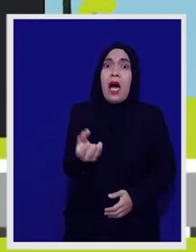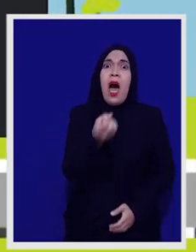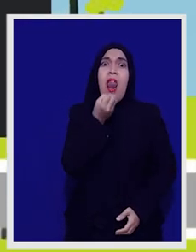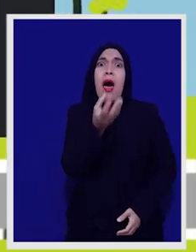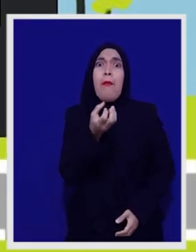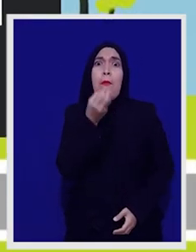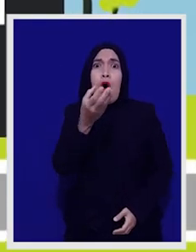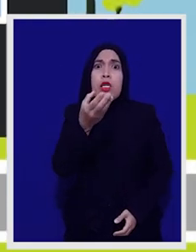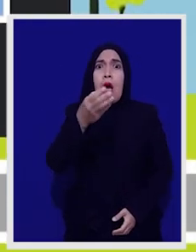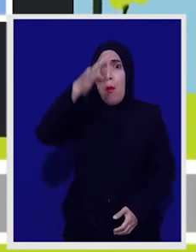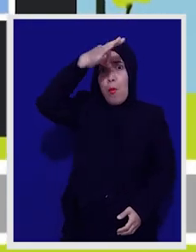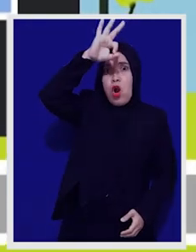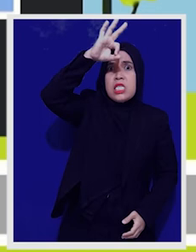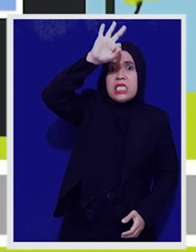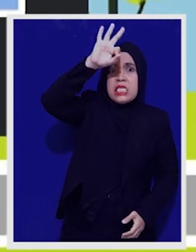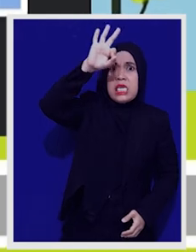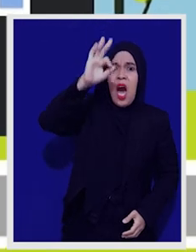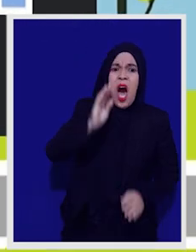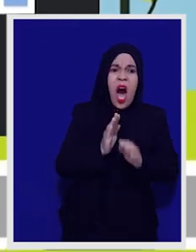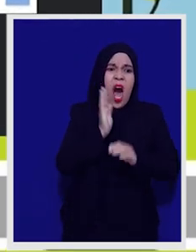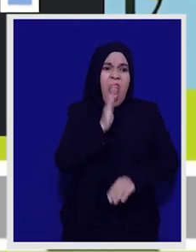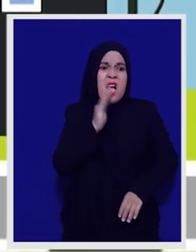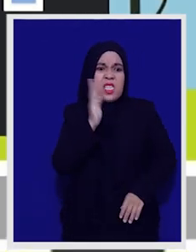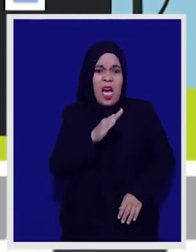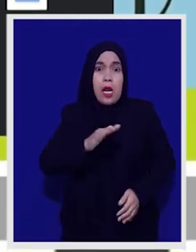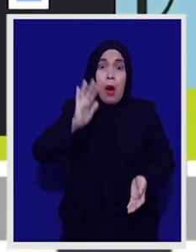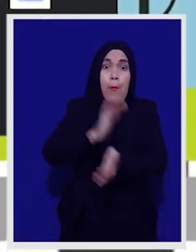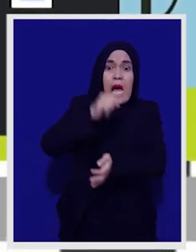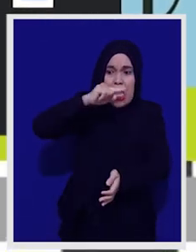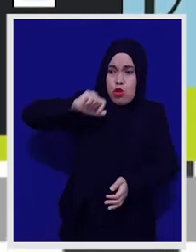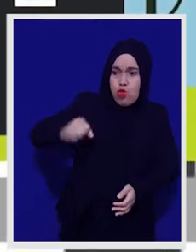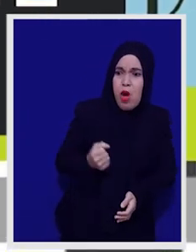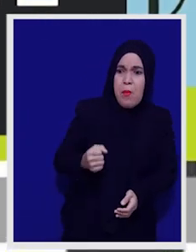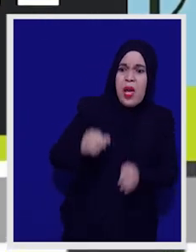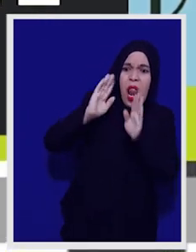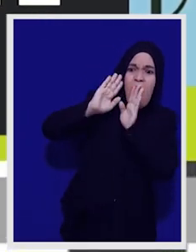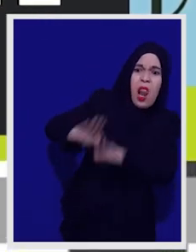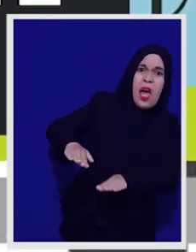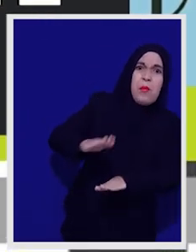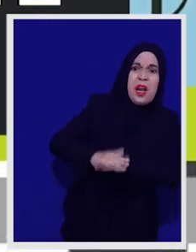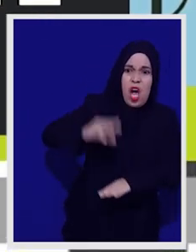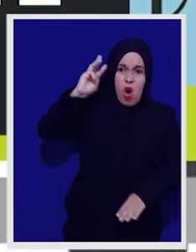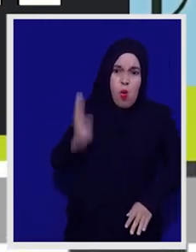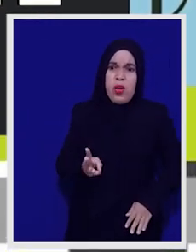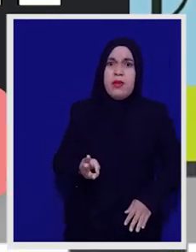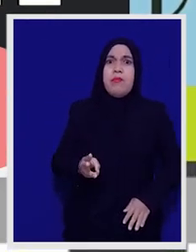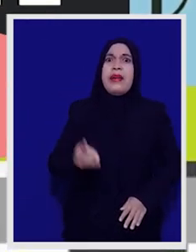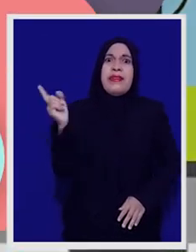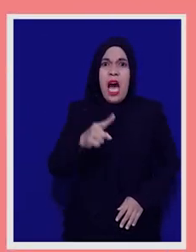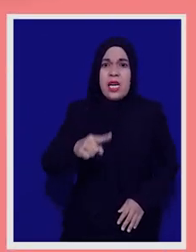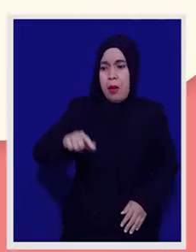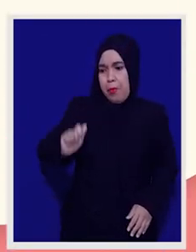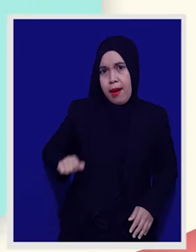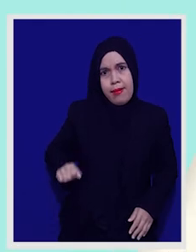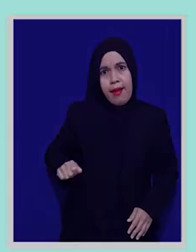melaporkan kepada pihak kepolisian dengan alasan mantan suami melalaikan kewajiban yang ditetapkan oleh